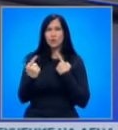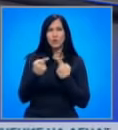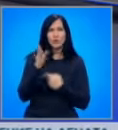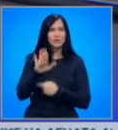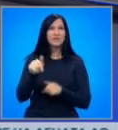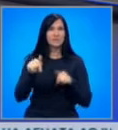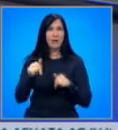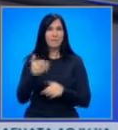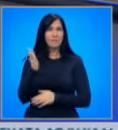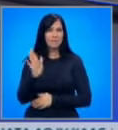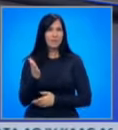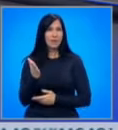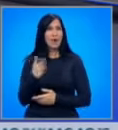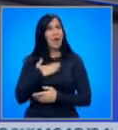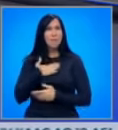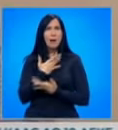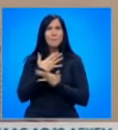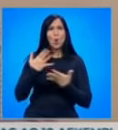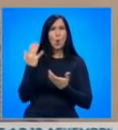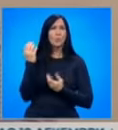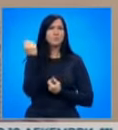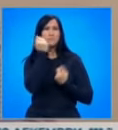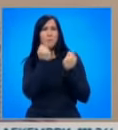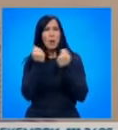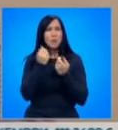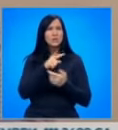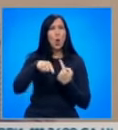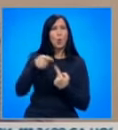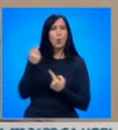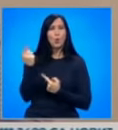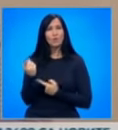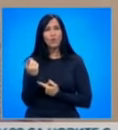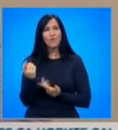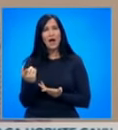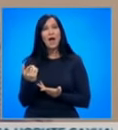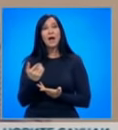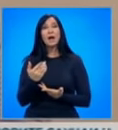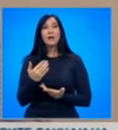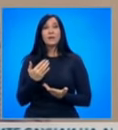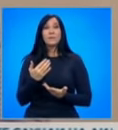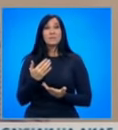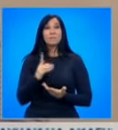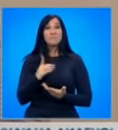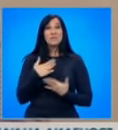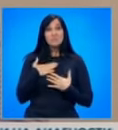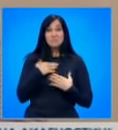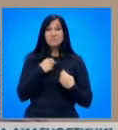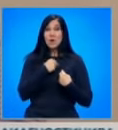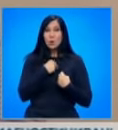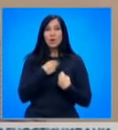сега? Да, има много спекулации околу тоа. Меѓутоа не сум сигурна дали можам